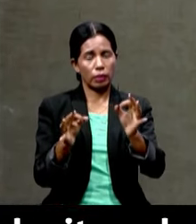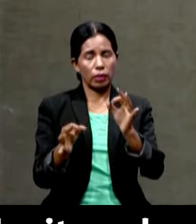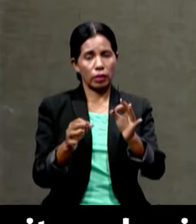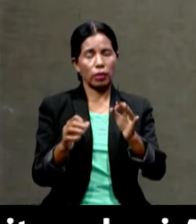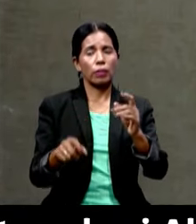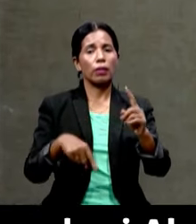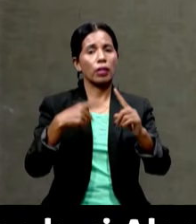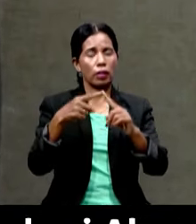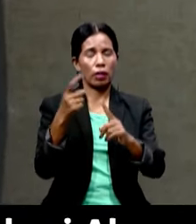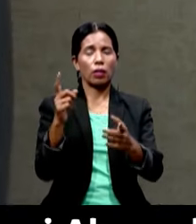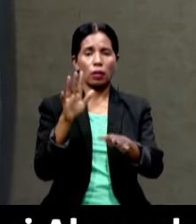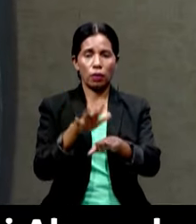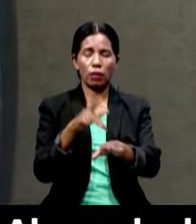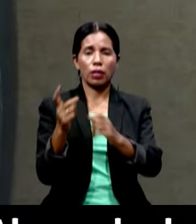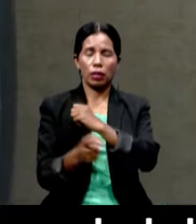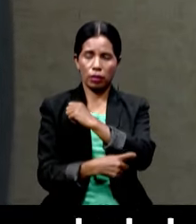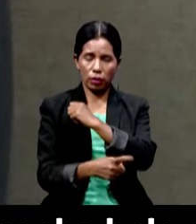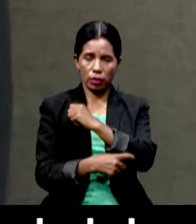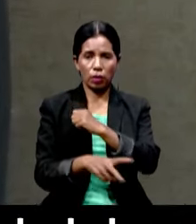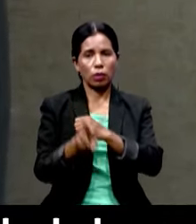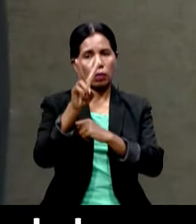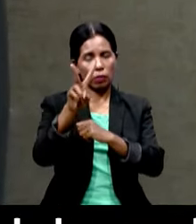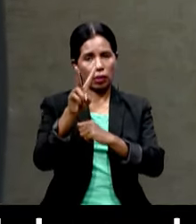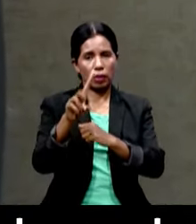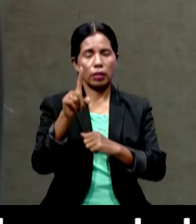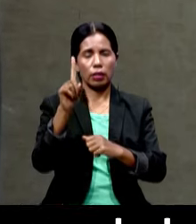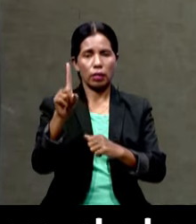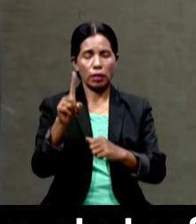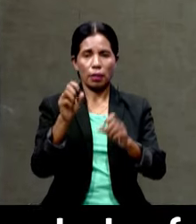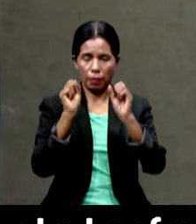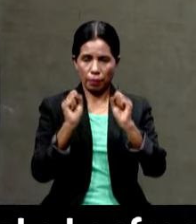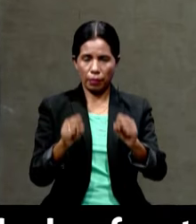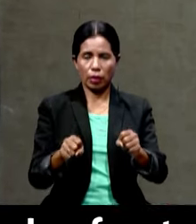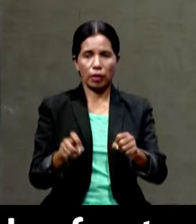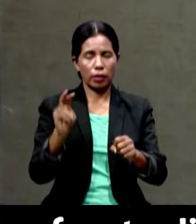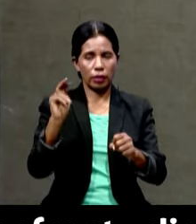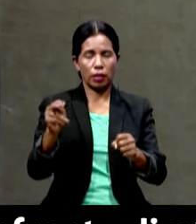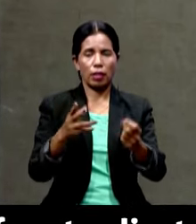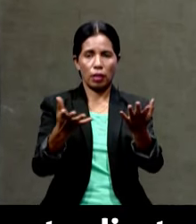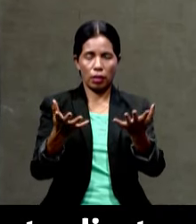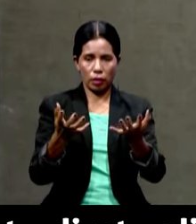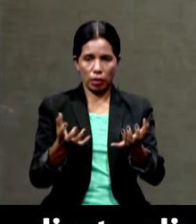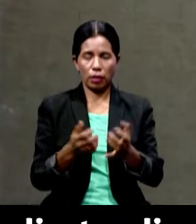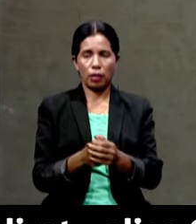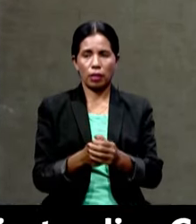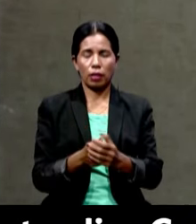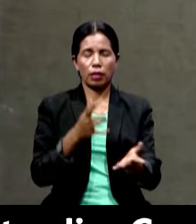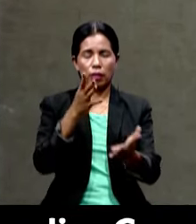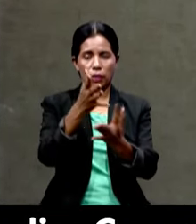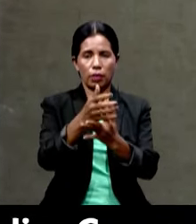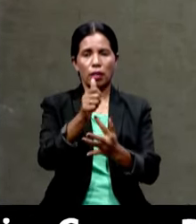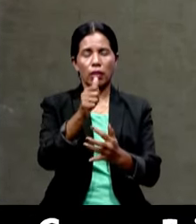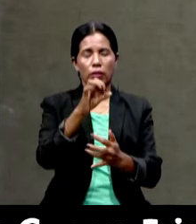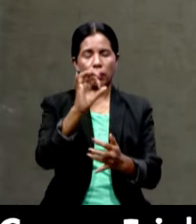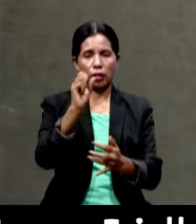sansang ini ya betul ida sansang dele nia kar sansang tama ini ai pai jane